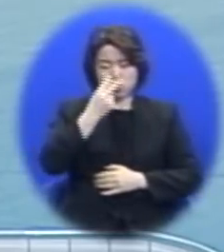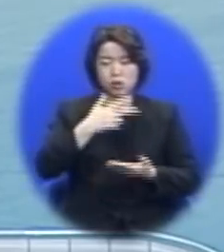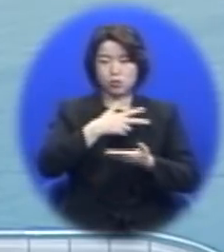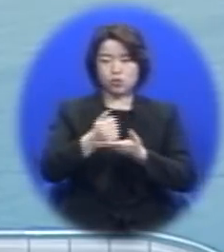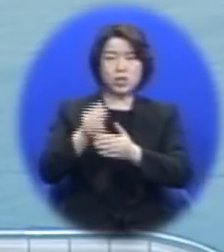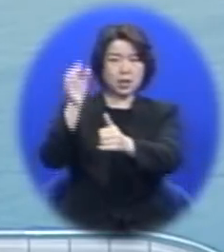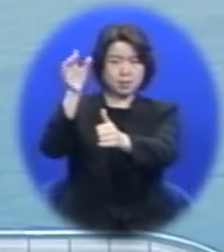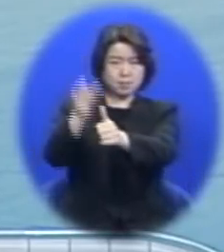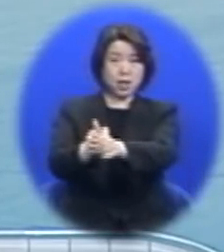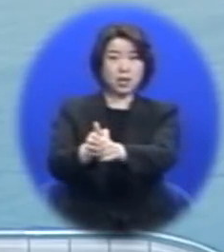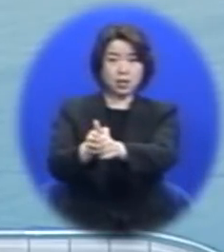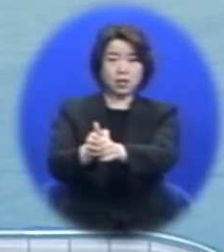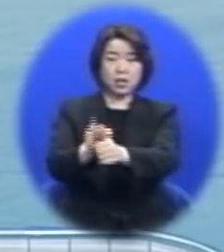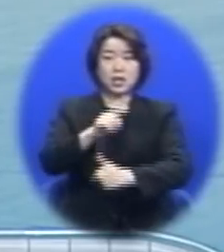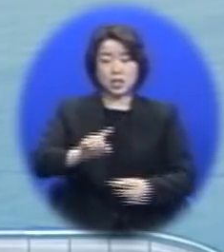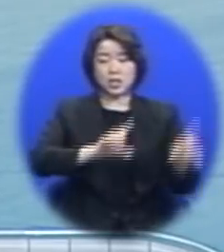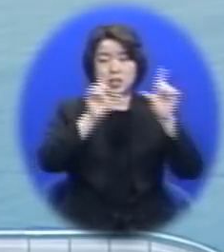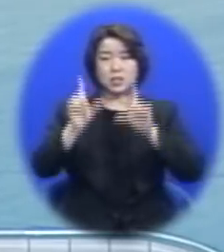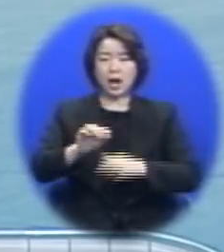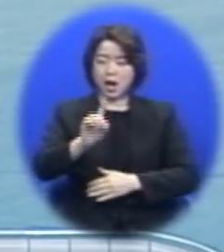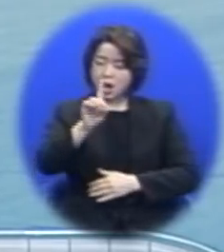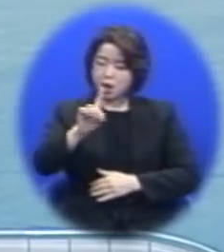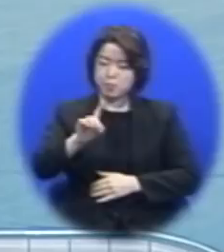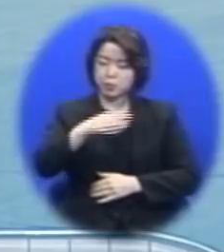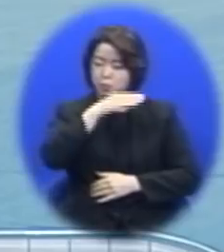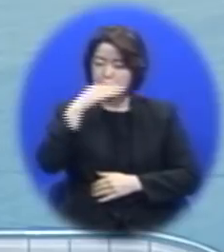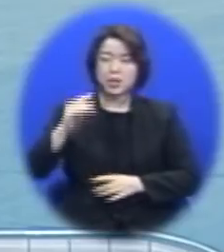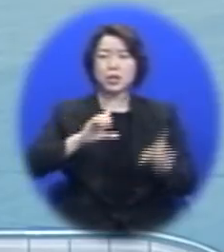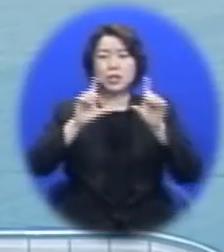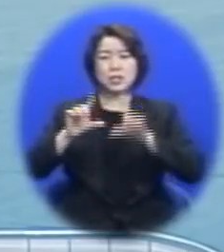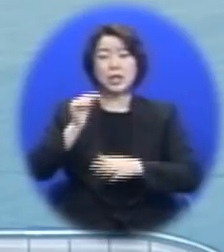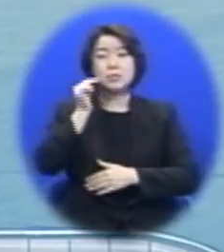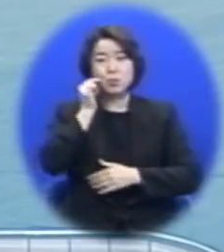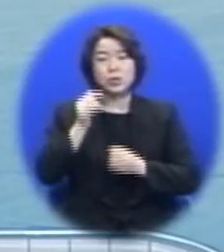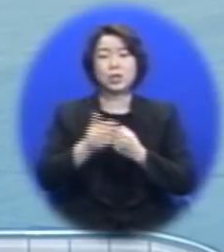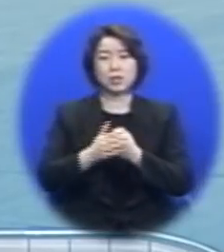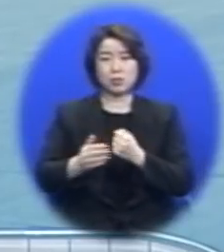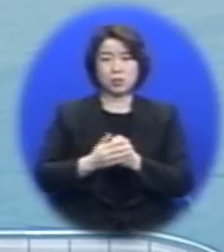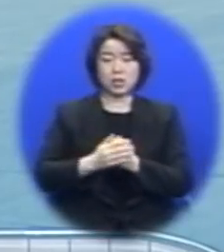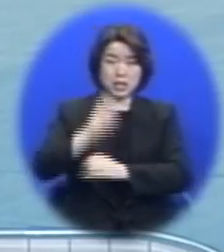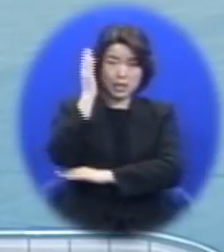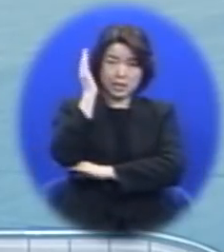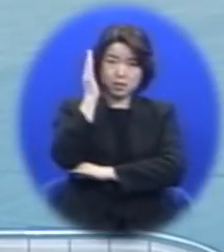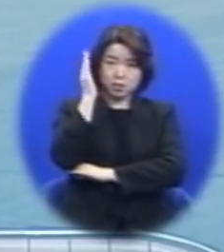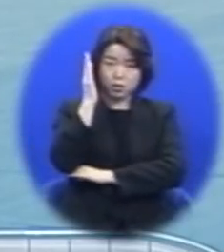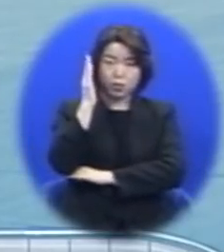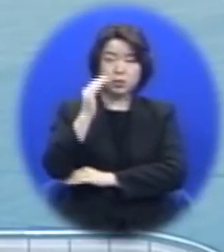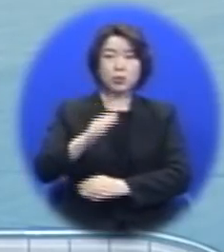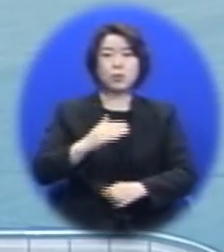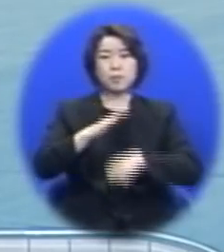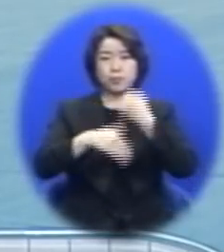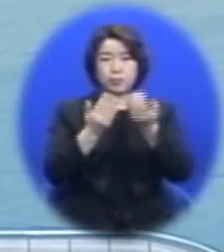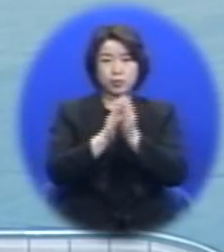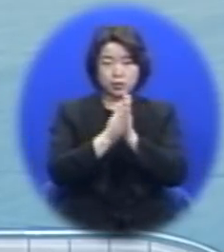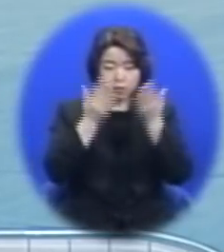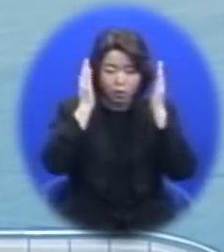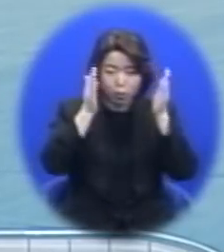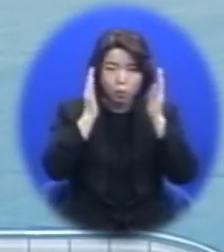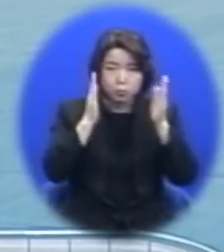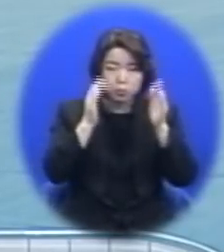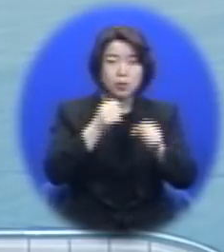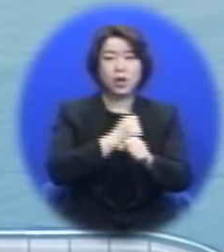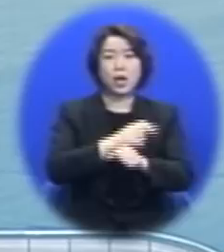맡겨버리는 이 삶을 한 번도 제대로 안 살아본 거예요. 설교를 해도 성경 공부를 해도